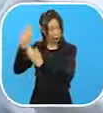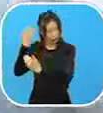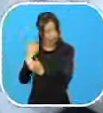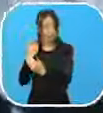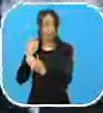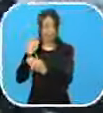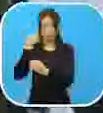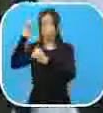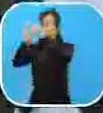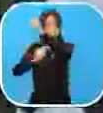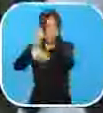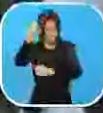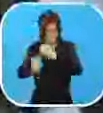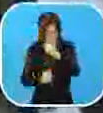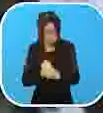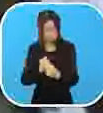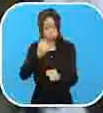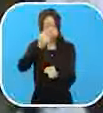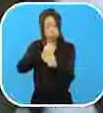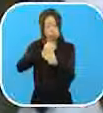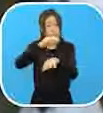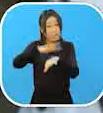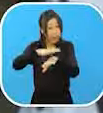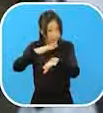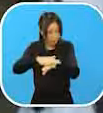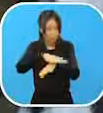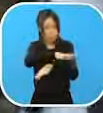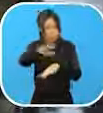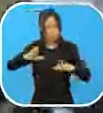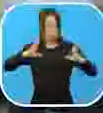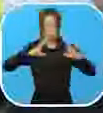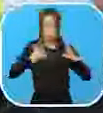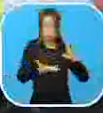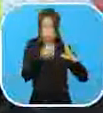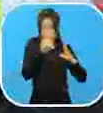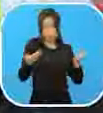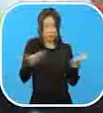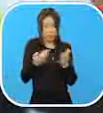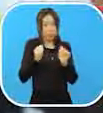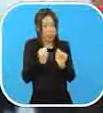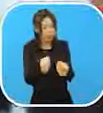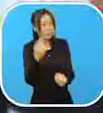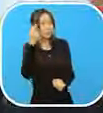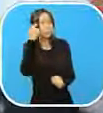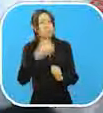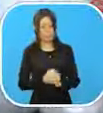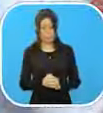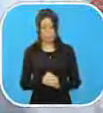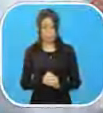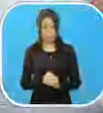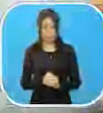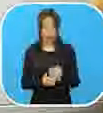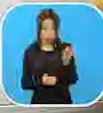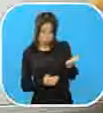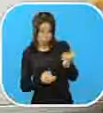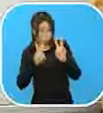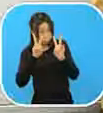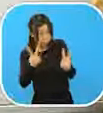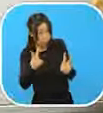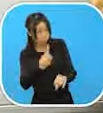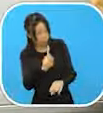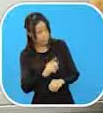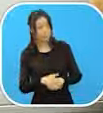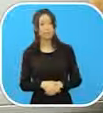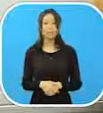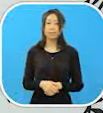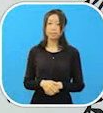この作り方を皆さん誇りを持って作業されているなと感じました。では最後に西村さんの今後のビジョ